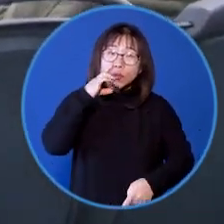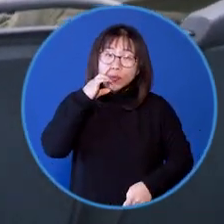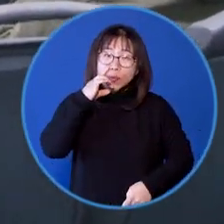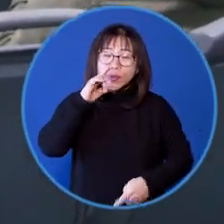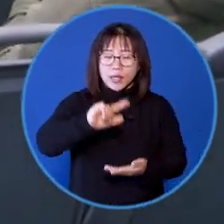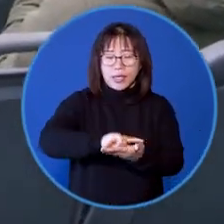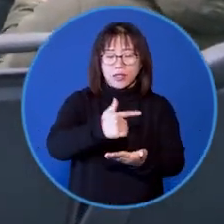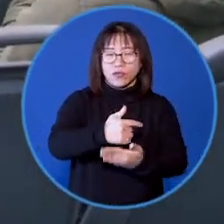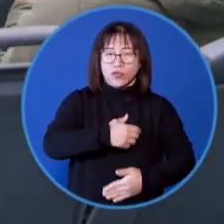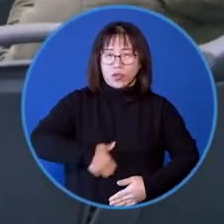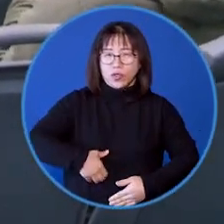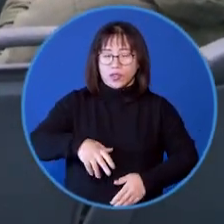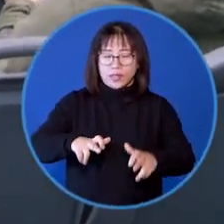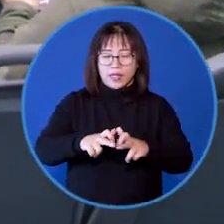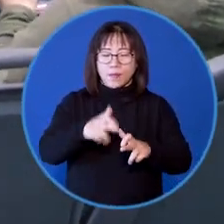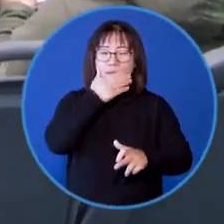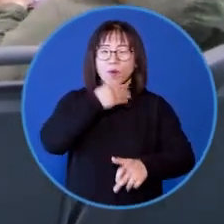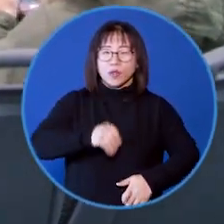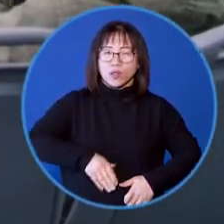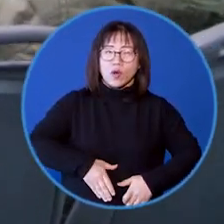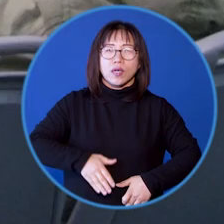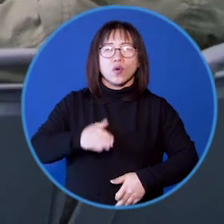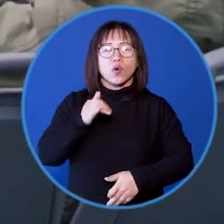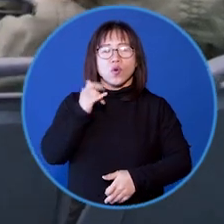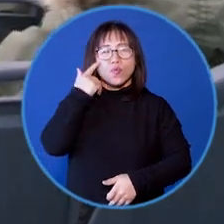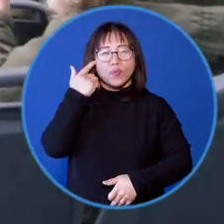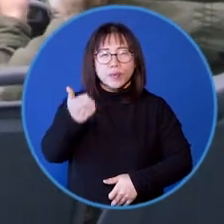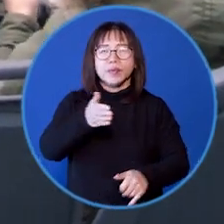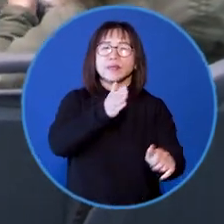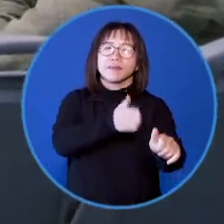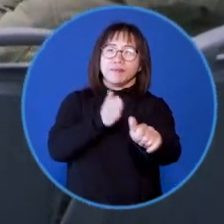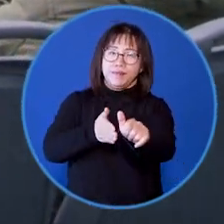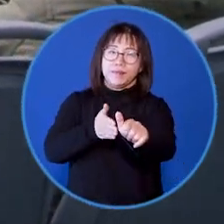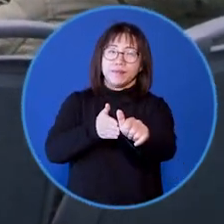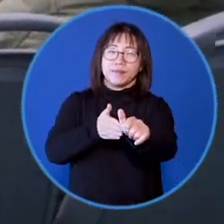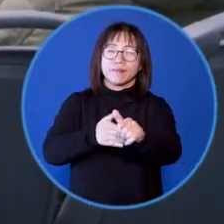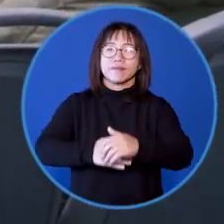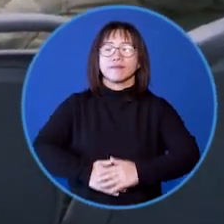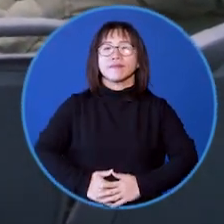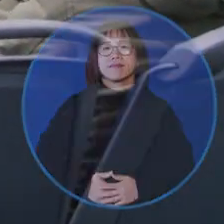무료 셔틀버스에 대한 자세한 내용은 강서구청 장애인 복지과로 문의하면 됩니다.